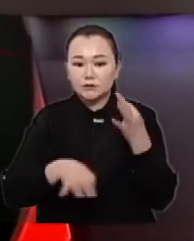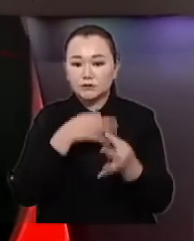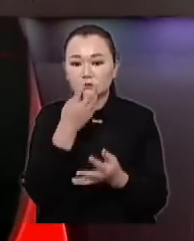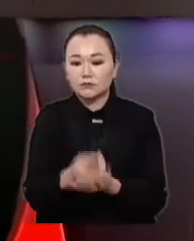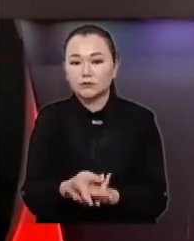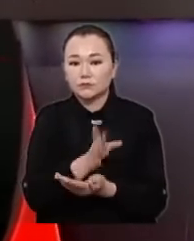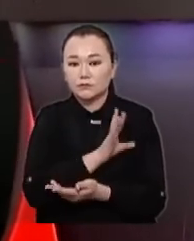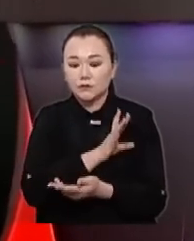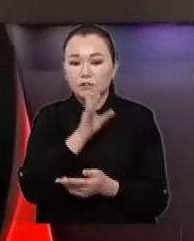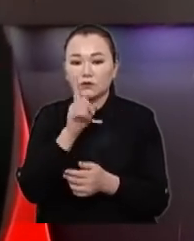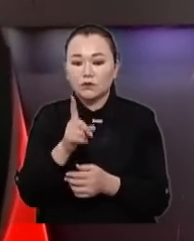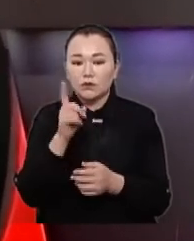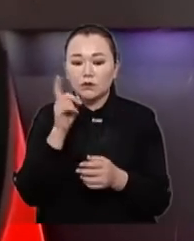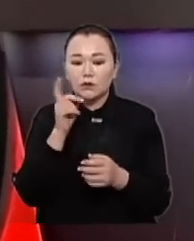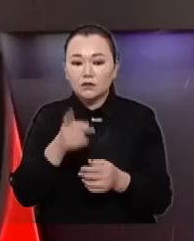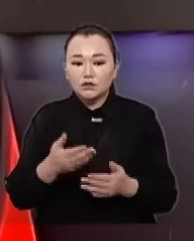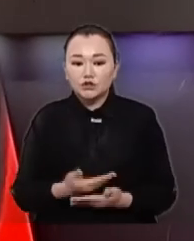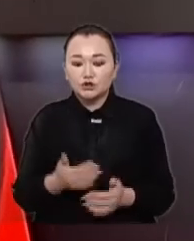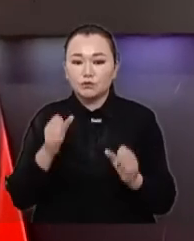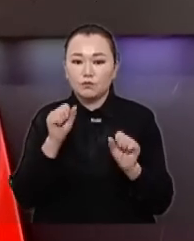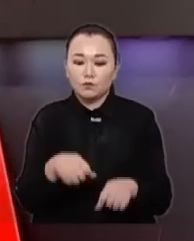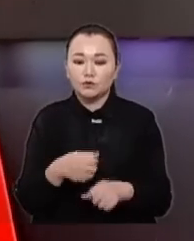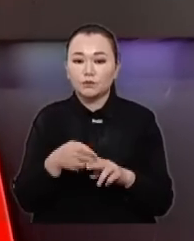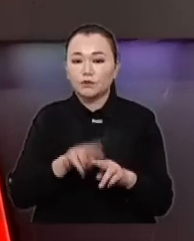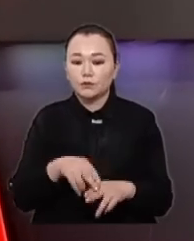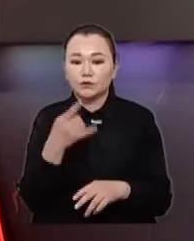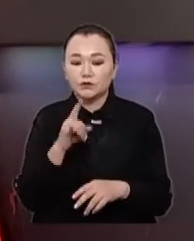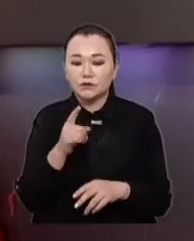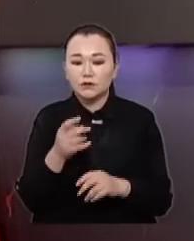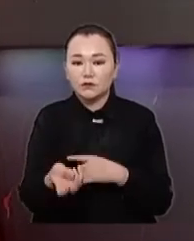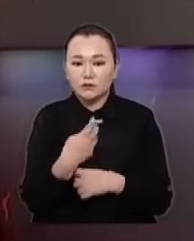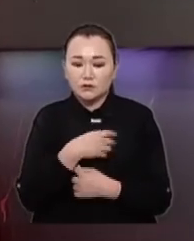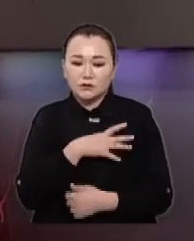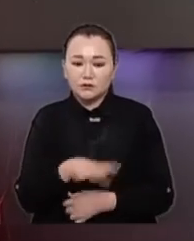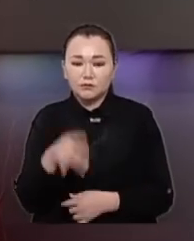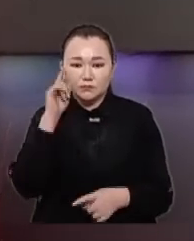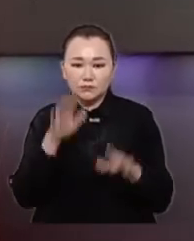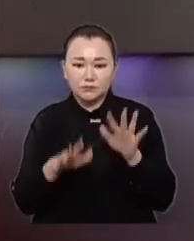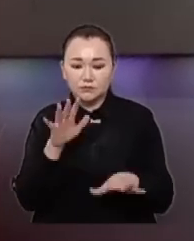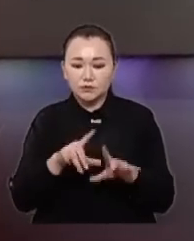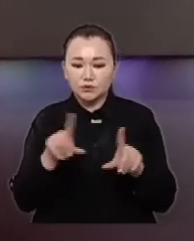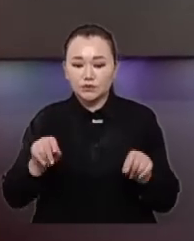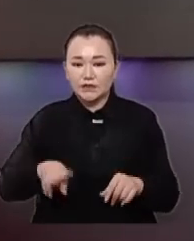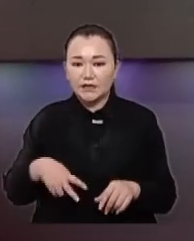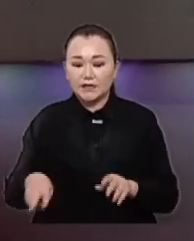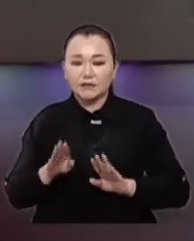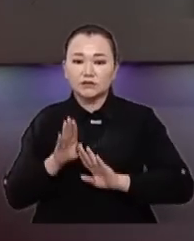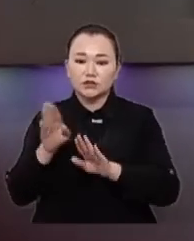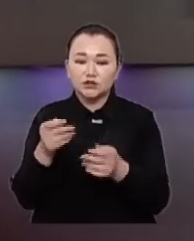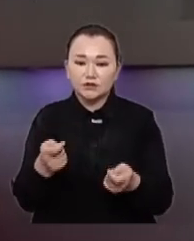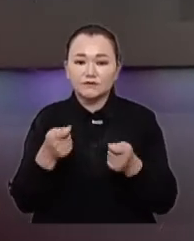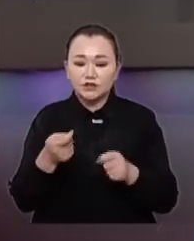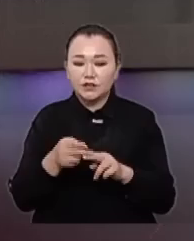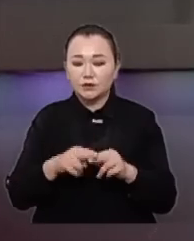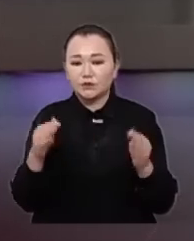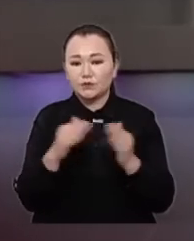қалған. Қайта көрер жарығы бар екен. Оқушысының сабаққа келмегеніне күдіктенген мектеп директорының орынбасары сол